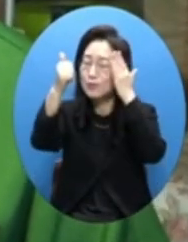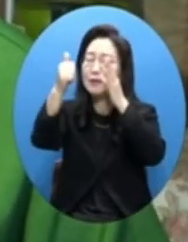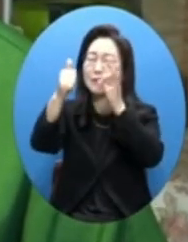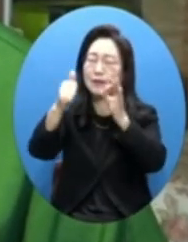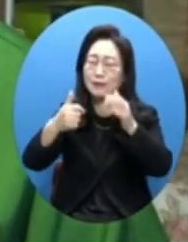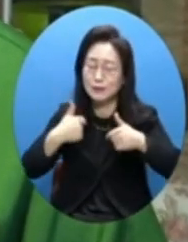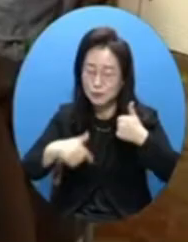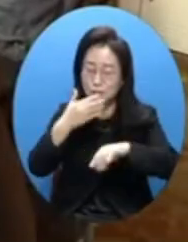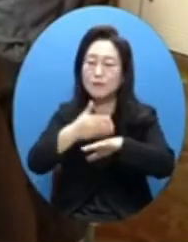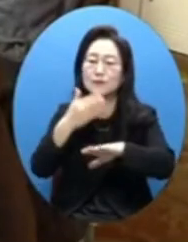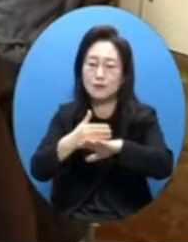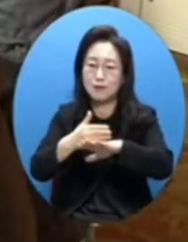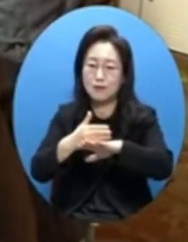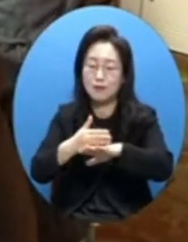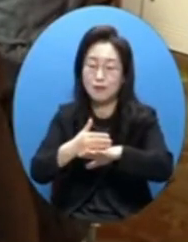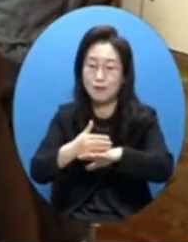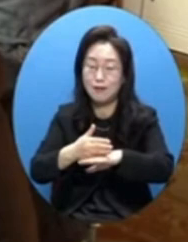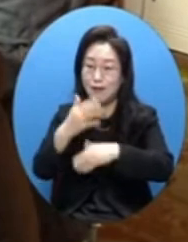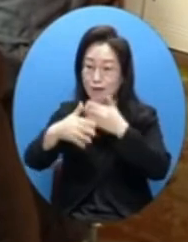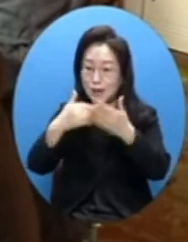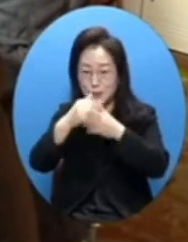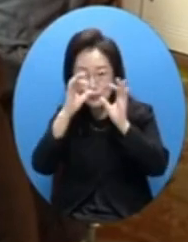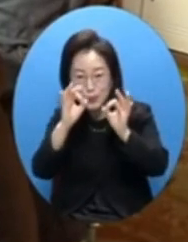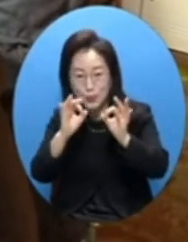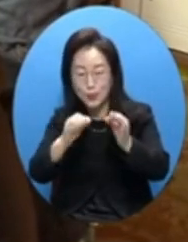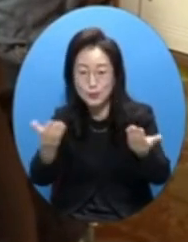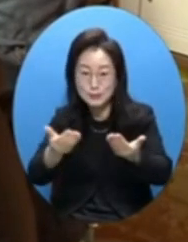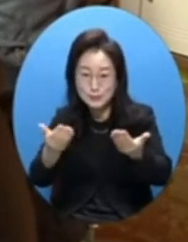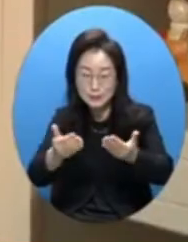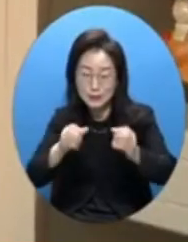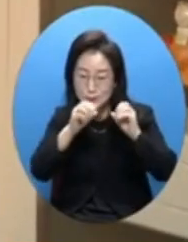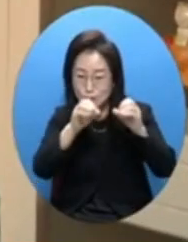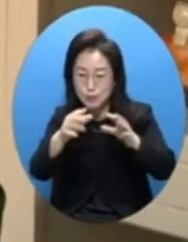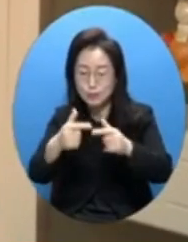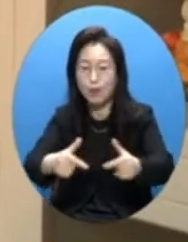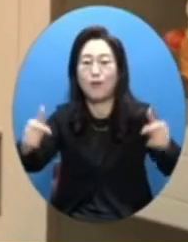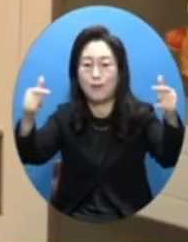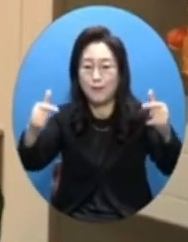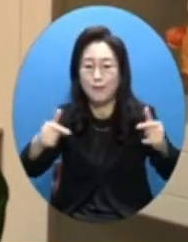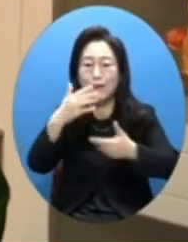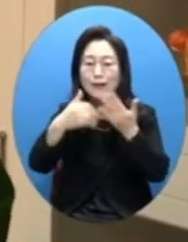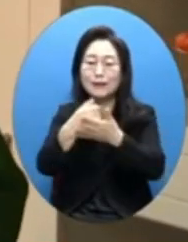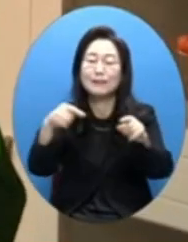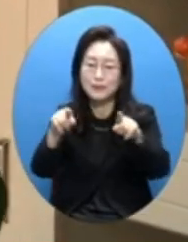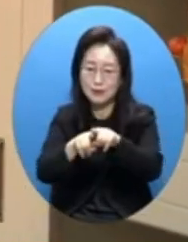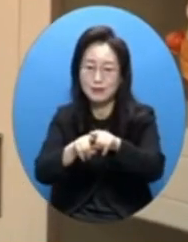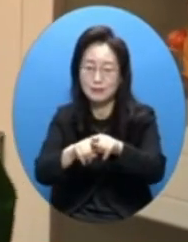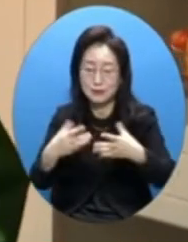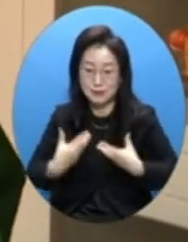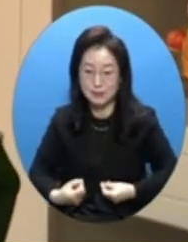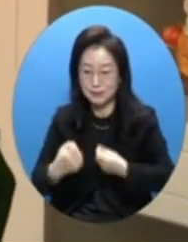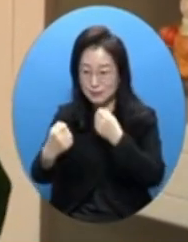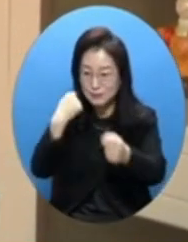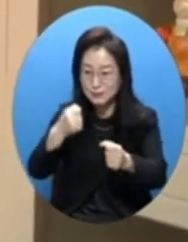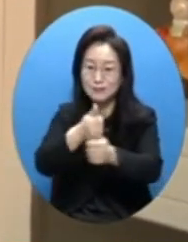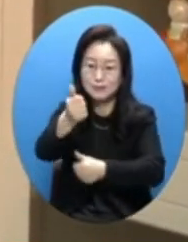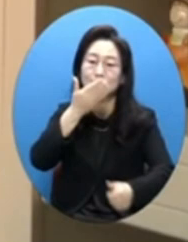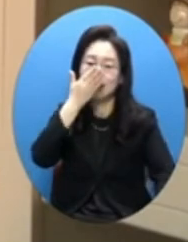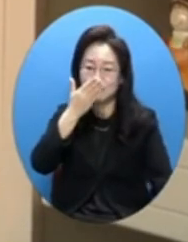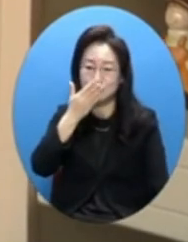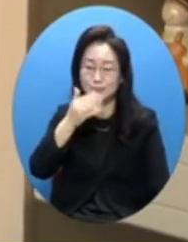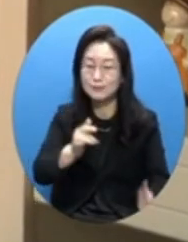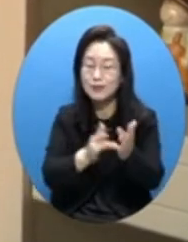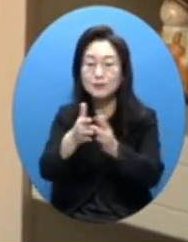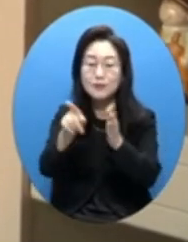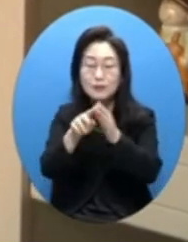기뻐하고 감사하며 나가니까 하나님께서 이 사역 현장에 큰 복을 주셨습니다. 하나님이 함께 하시면 어떤 절망도 우리가 이길 수 있는 것입니다. 예수